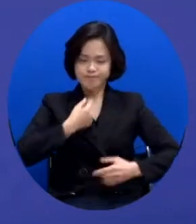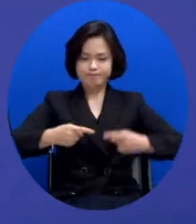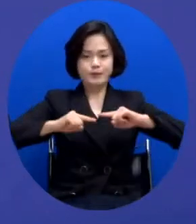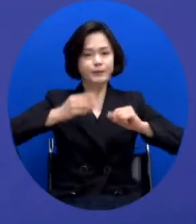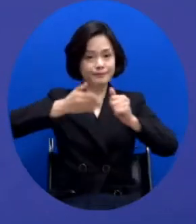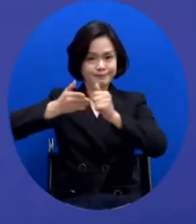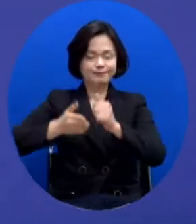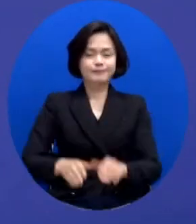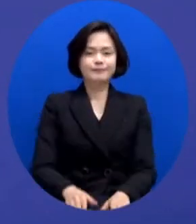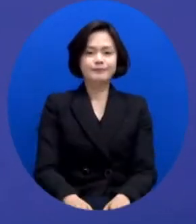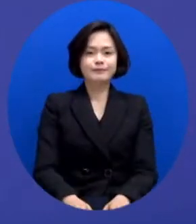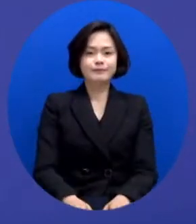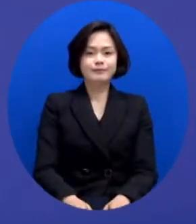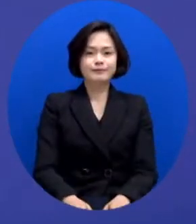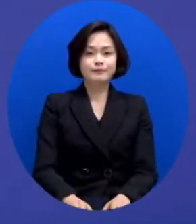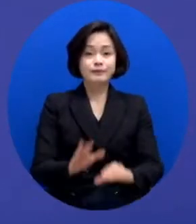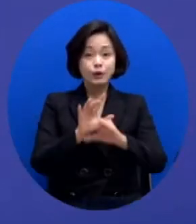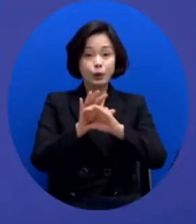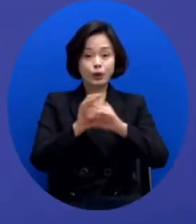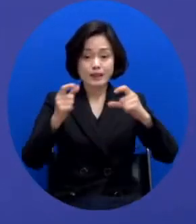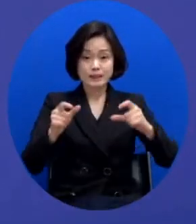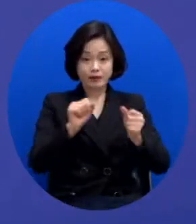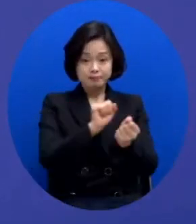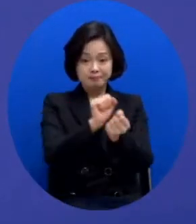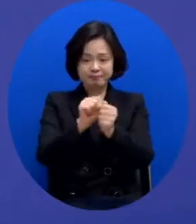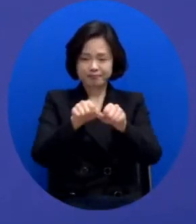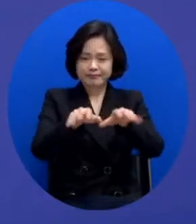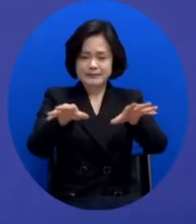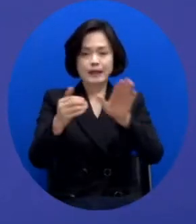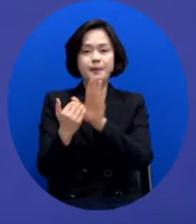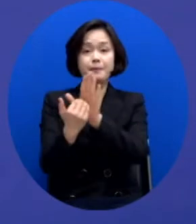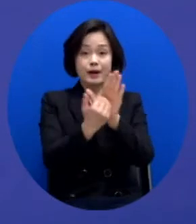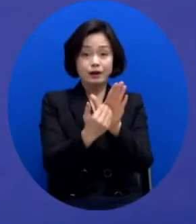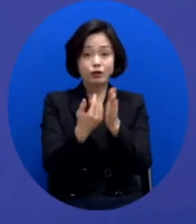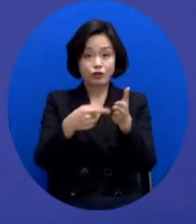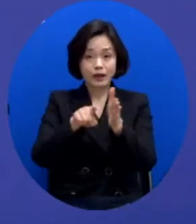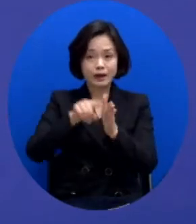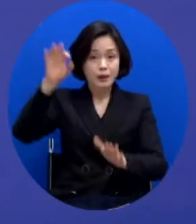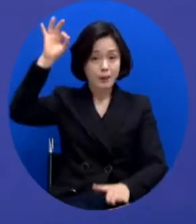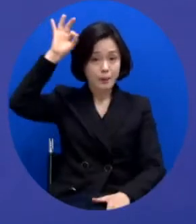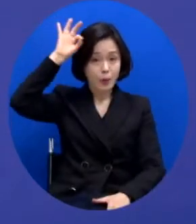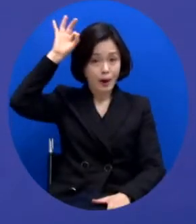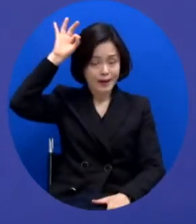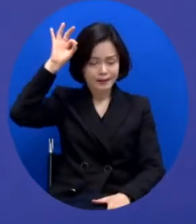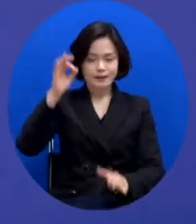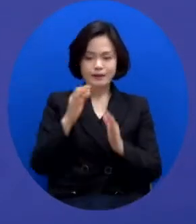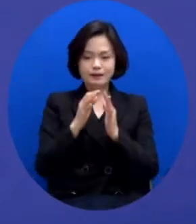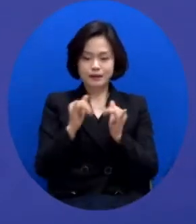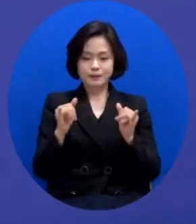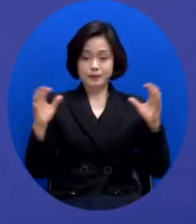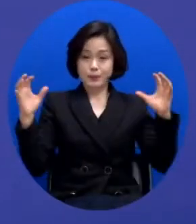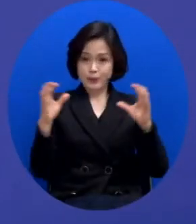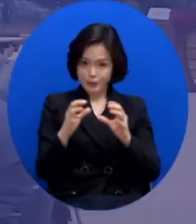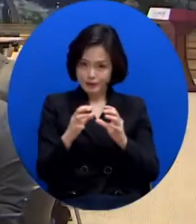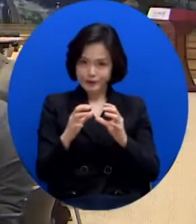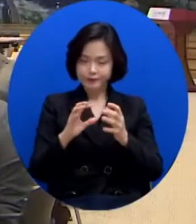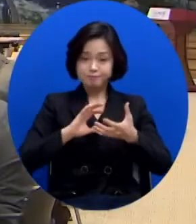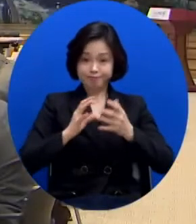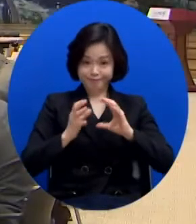코로나19 지역 감염 차단을 위한 포항시 기독교 지도자 초청 간담회가 포항시청 대회의실에서 열렸습니다.